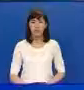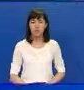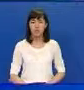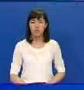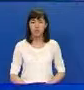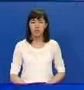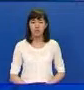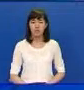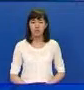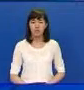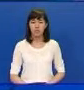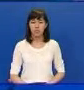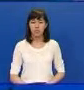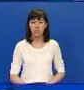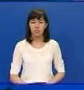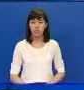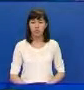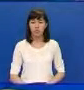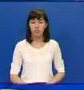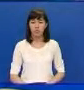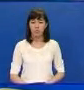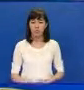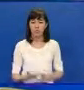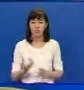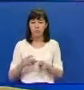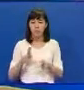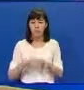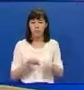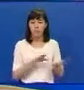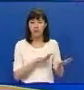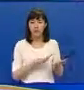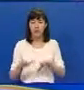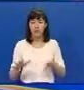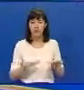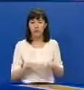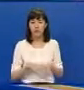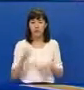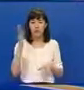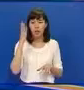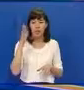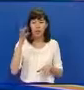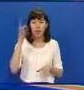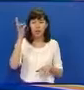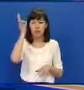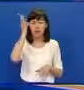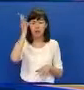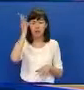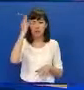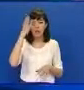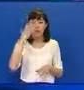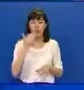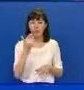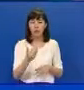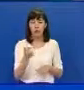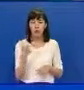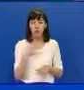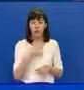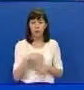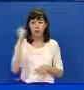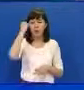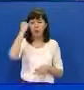Бұл мәуліт шарасында пайғамбарымызды еске алу, пайғамбарымызға деген көп салауаттар